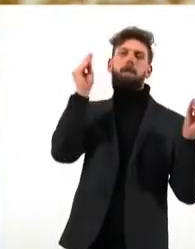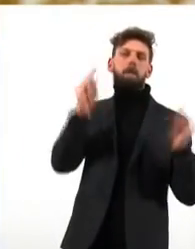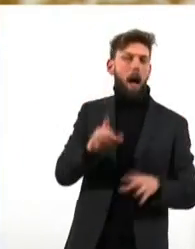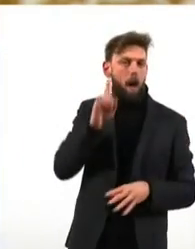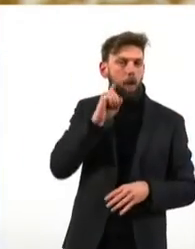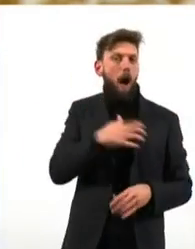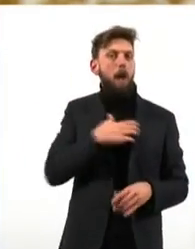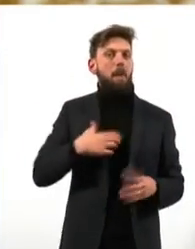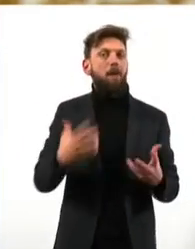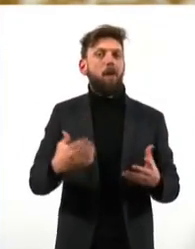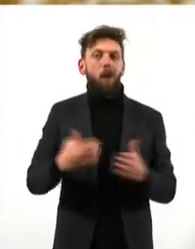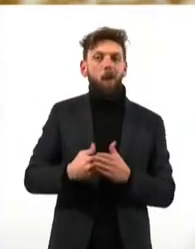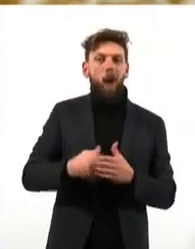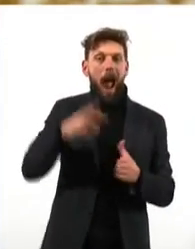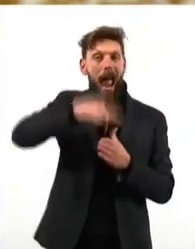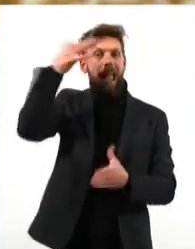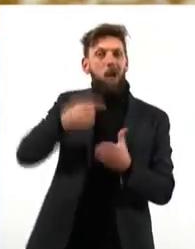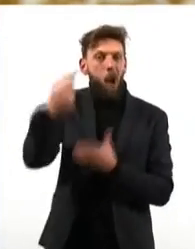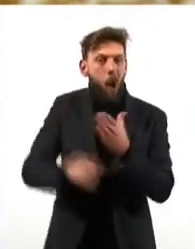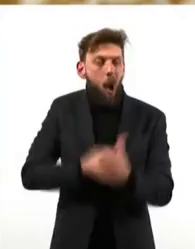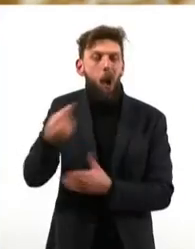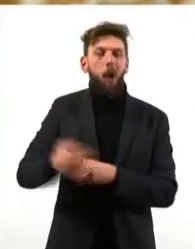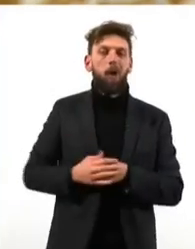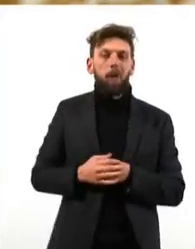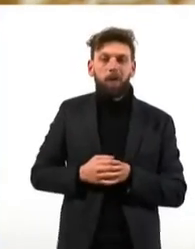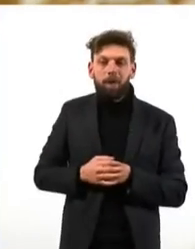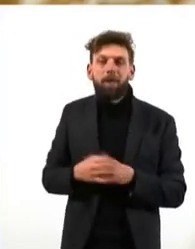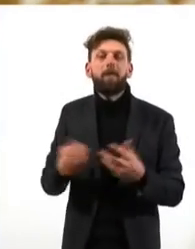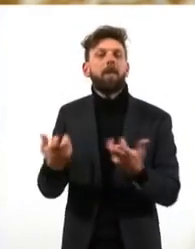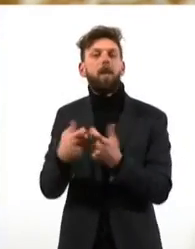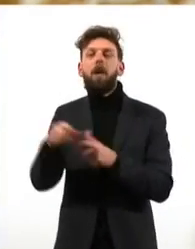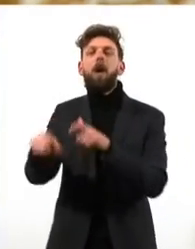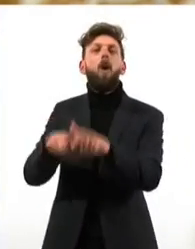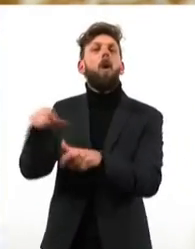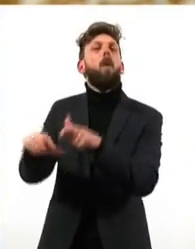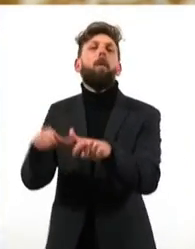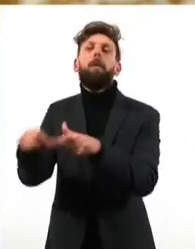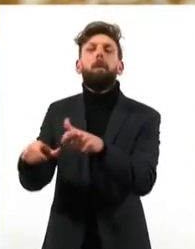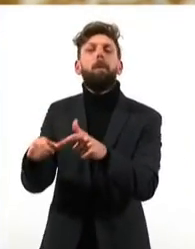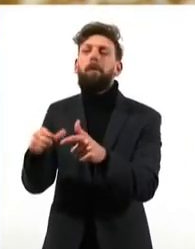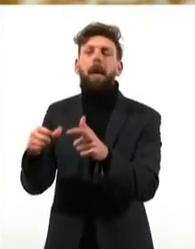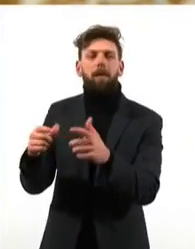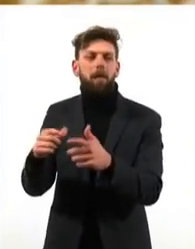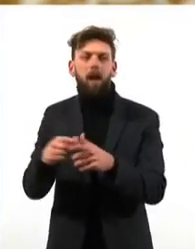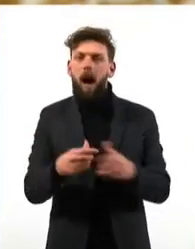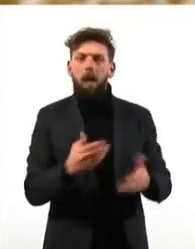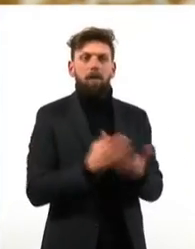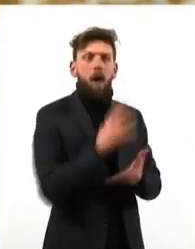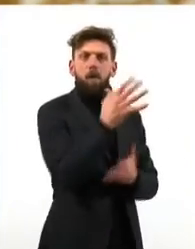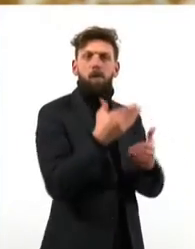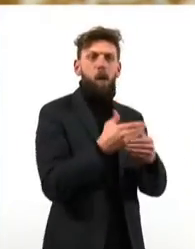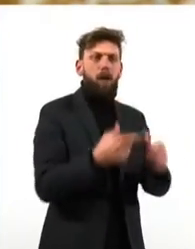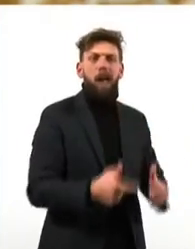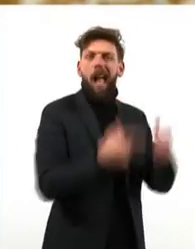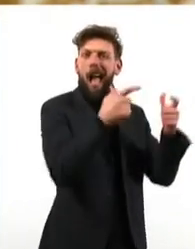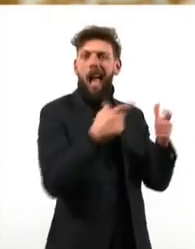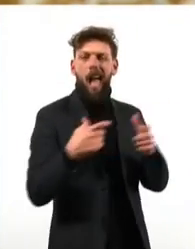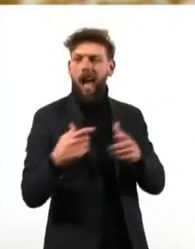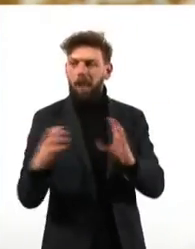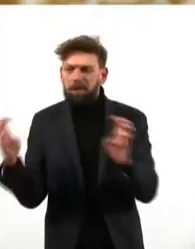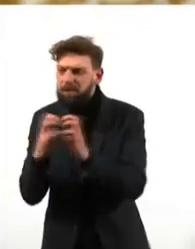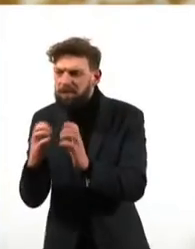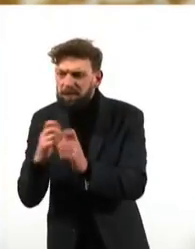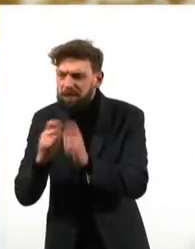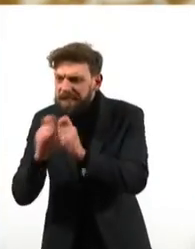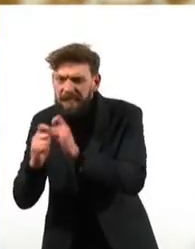réélu. Et c'est parfois les mêmes qui s'organisent en association contre un projet qui reviennent nous voir quelques semaines après pour trouver un logement pour leurs enfants,